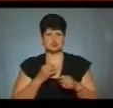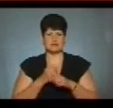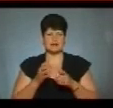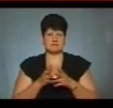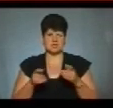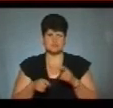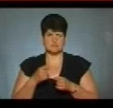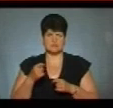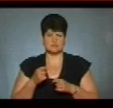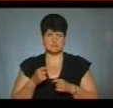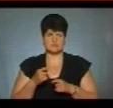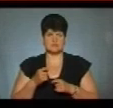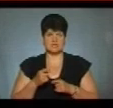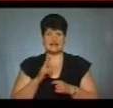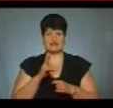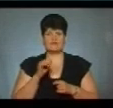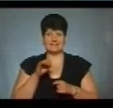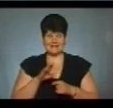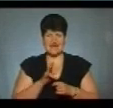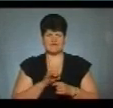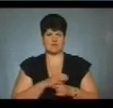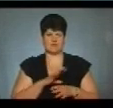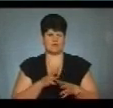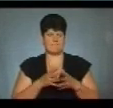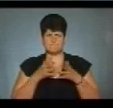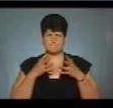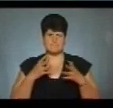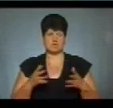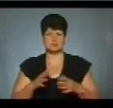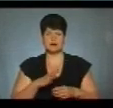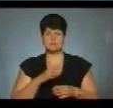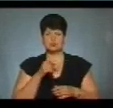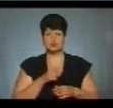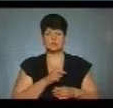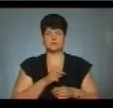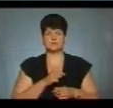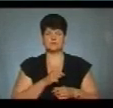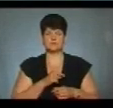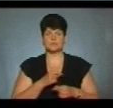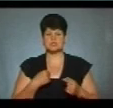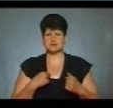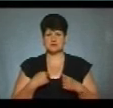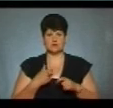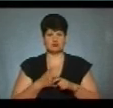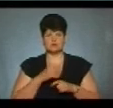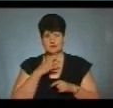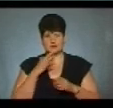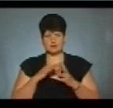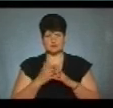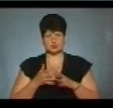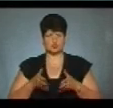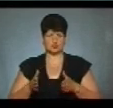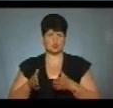збитків? Звичайно, що квітнева було набагато більше, адже було постраждало дуже багато